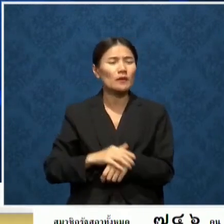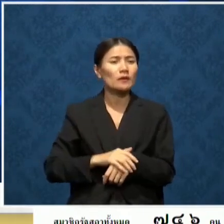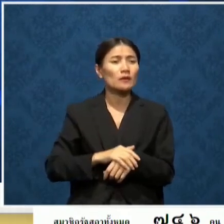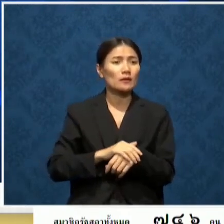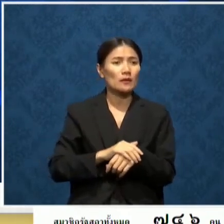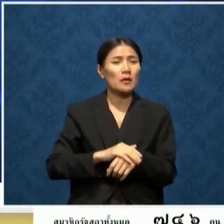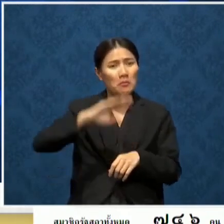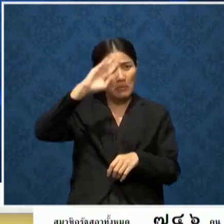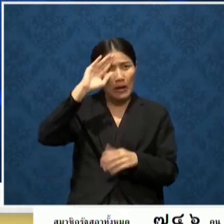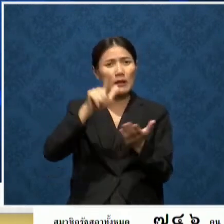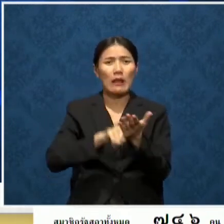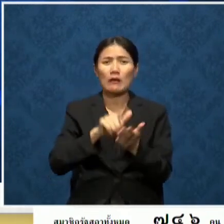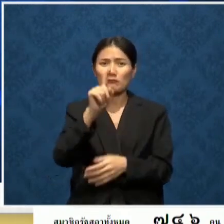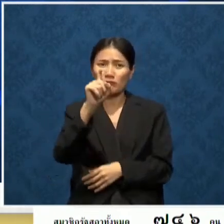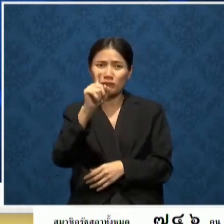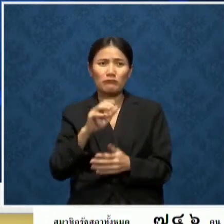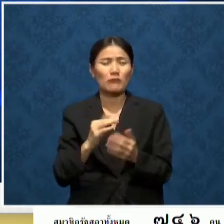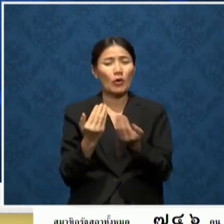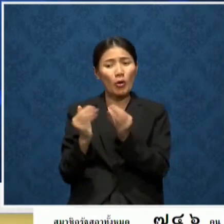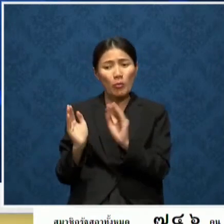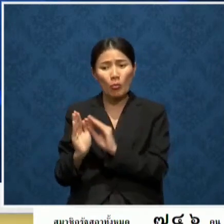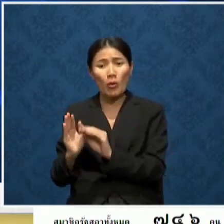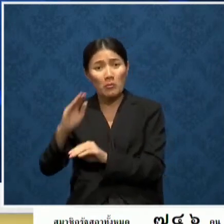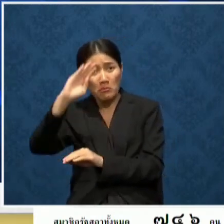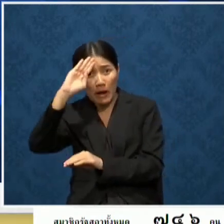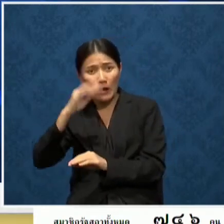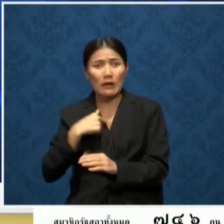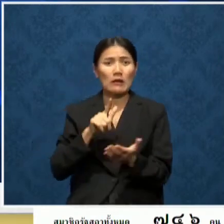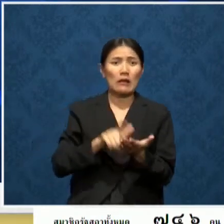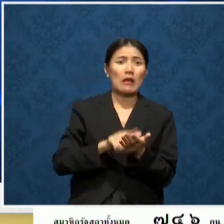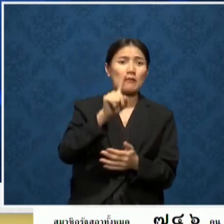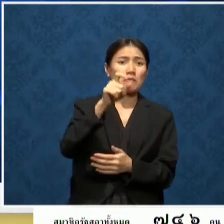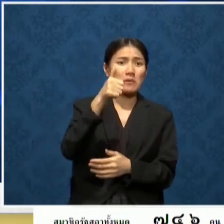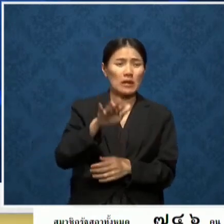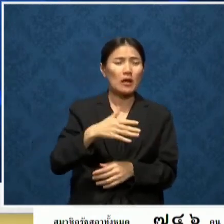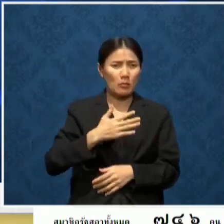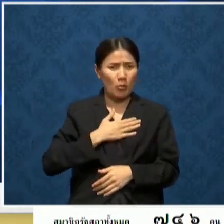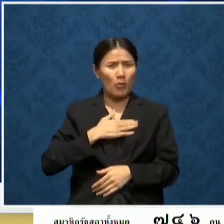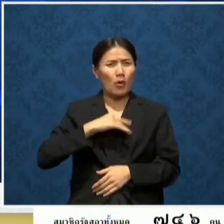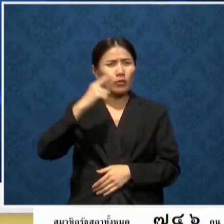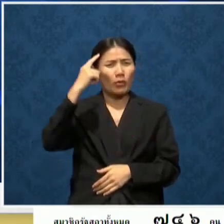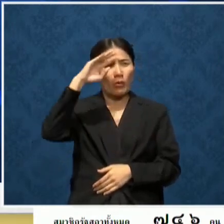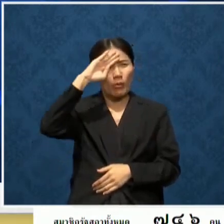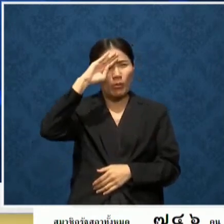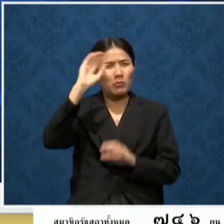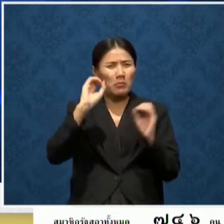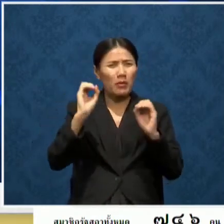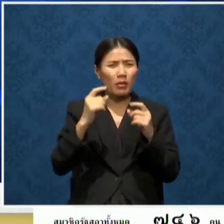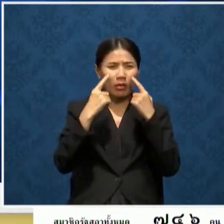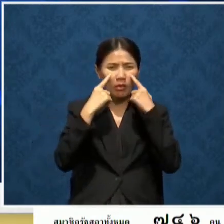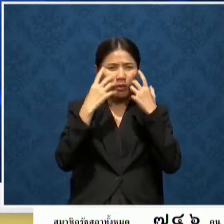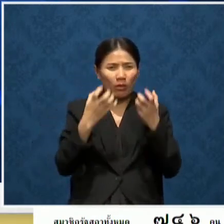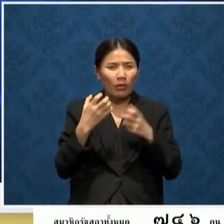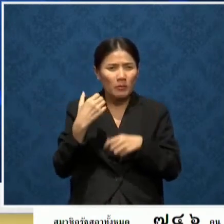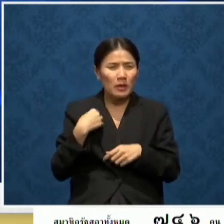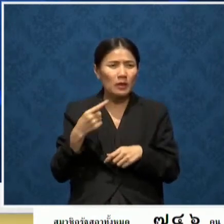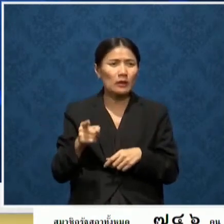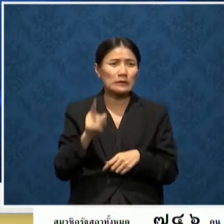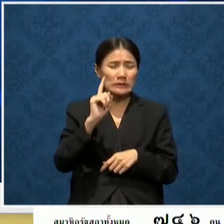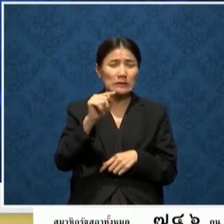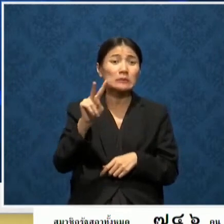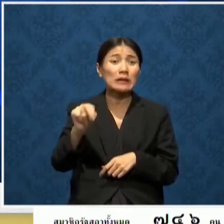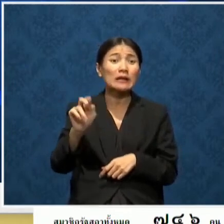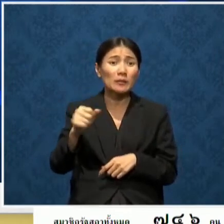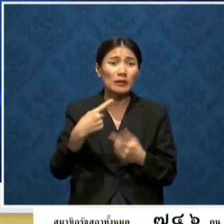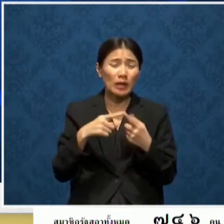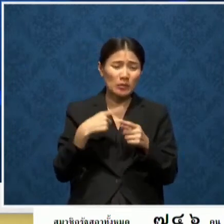ป่วยก็ร้าไม่ได้ ครบๆ ไม่สบายร้าไม่ได้ผมทวหัผลนอนแล้ผมมีนดผ่าพพวกนี้ครัแตเงินคืนก่อนหนผมต้องอย